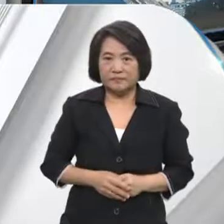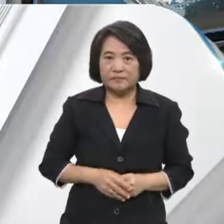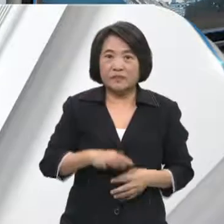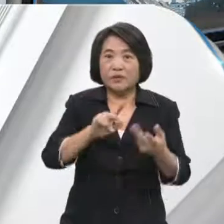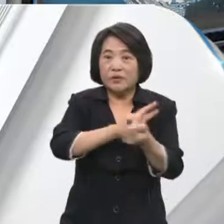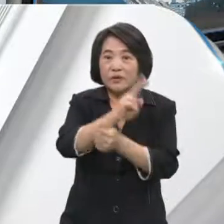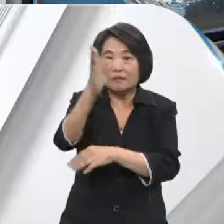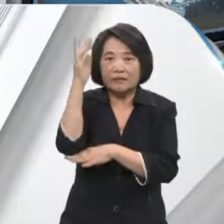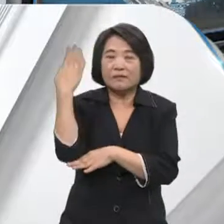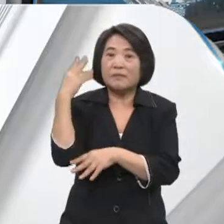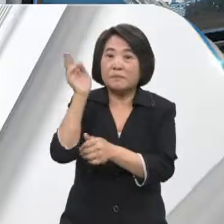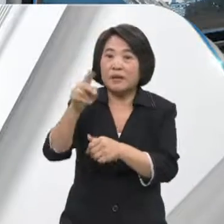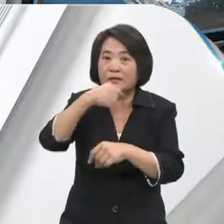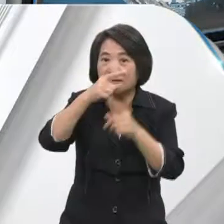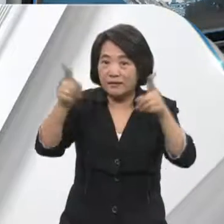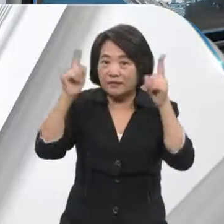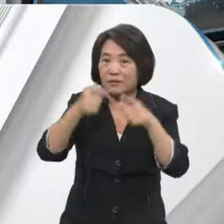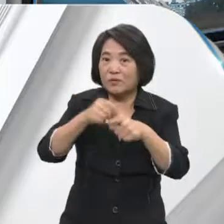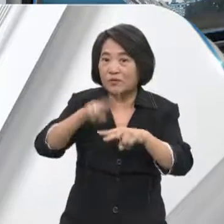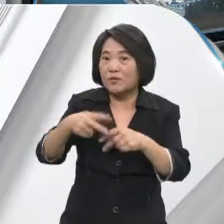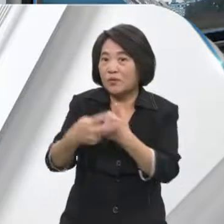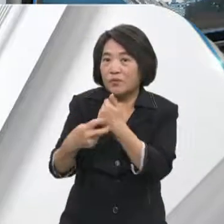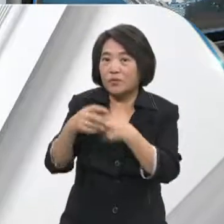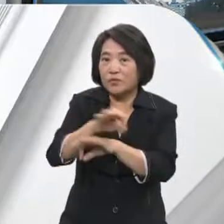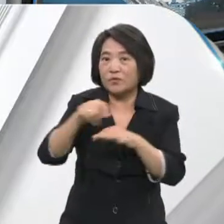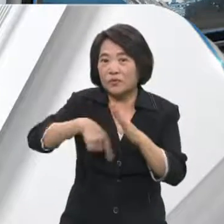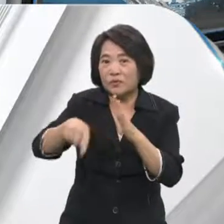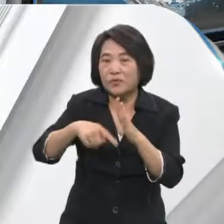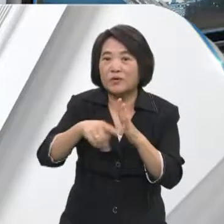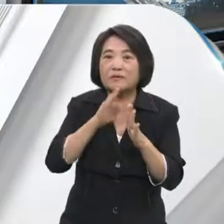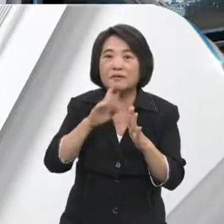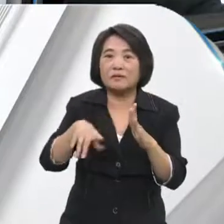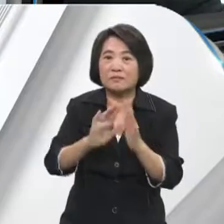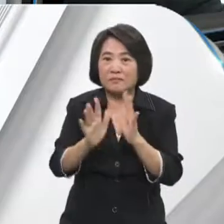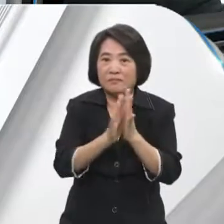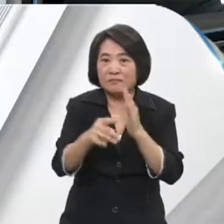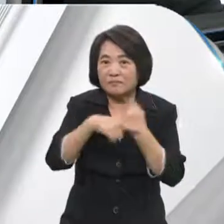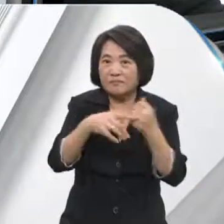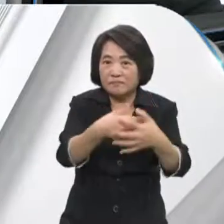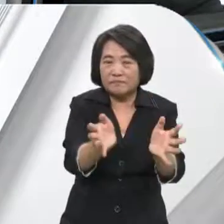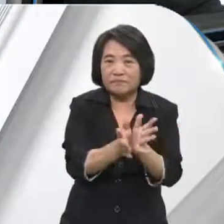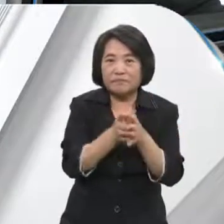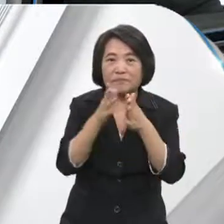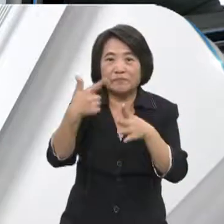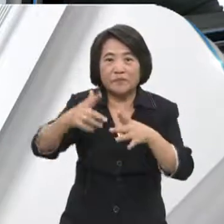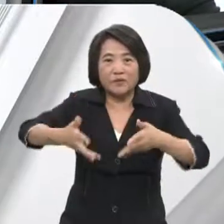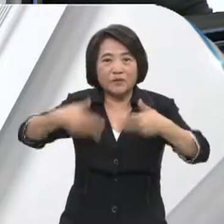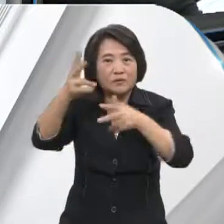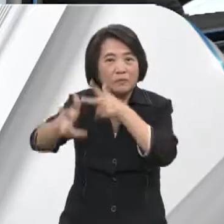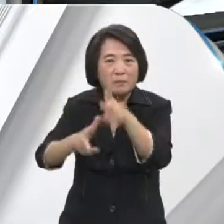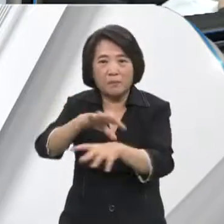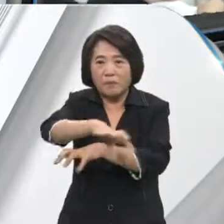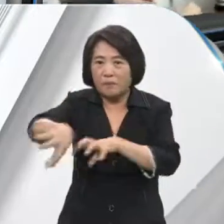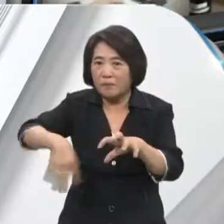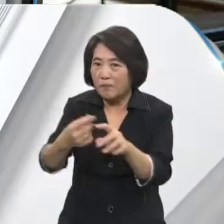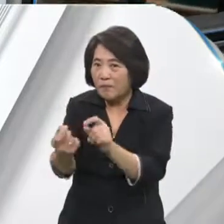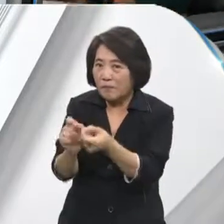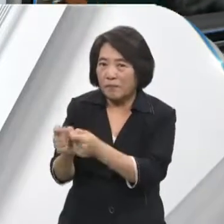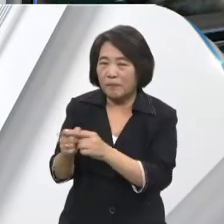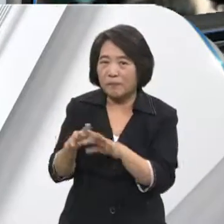原林镇政府之前委托台台工委候任张崇坚教授来建案桥团队调查刘强选调提起的环